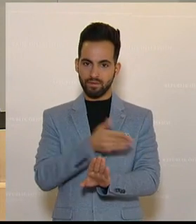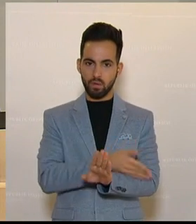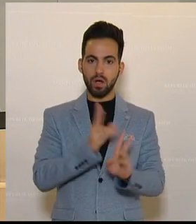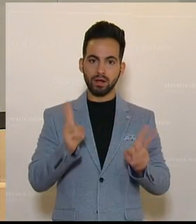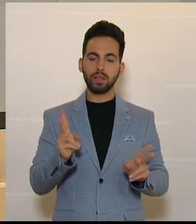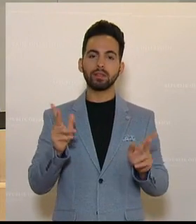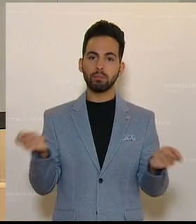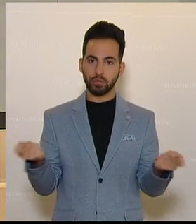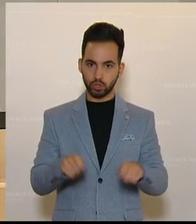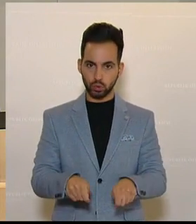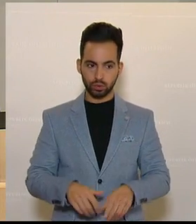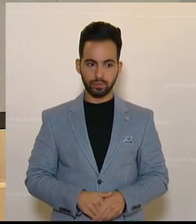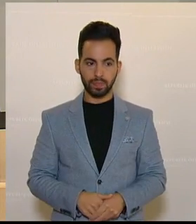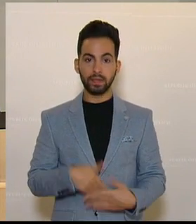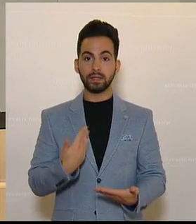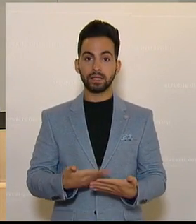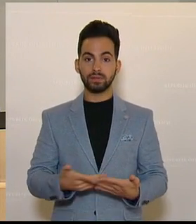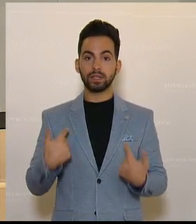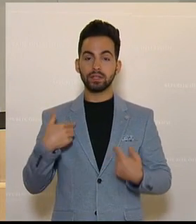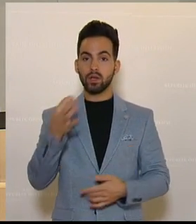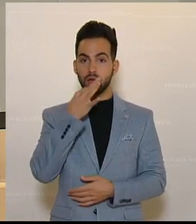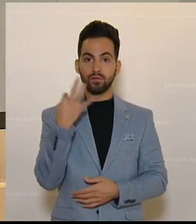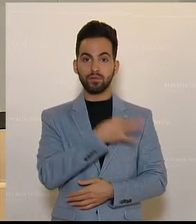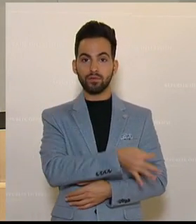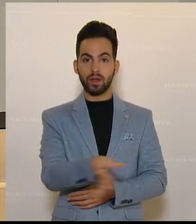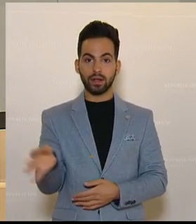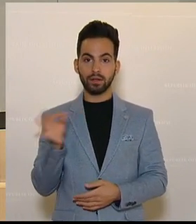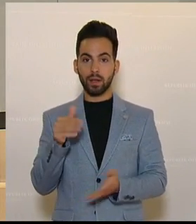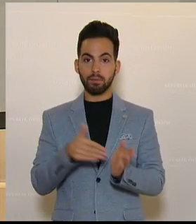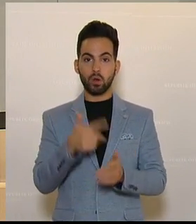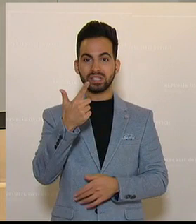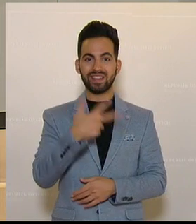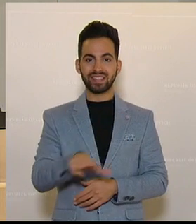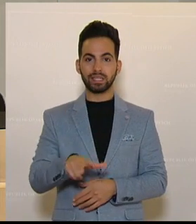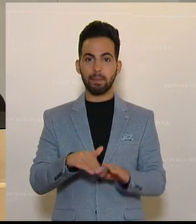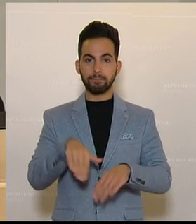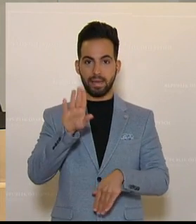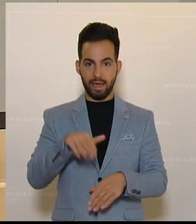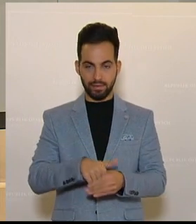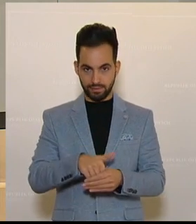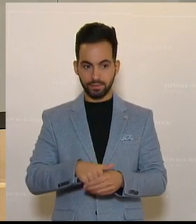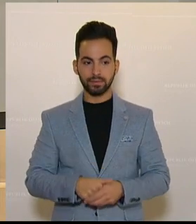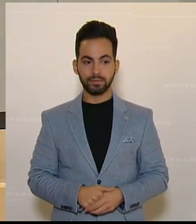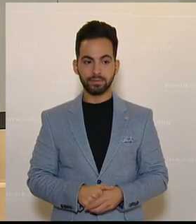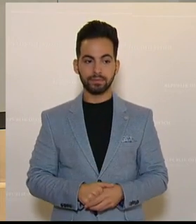dies beschlossen werden. Daher frage ich Sie, es braucht also eine Zweidrittelmehrheit,